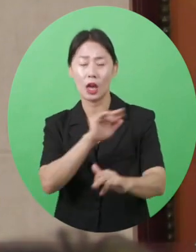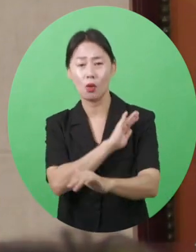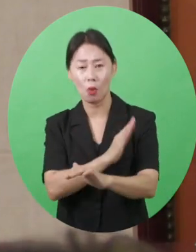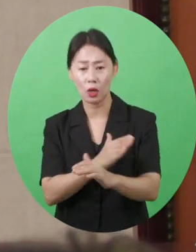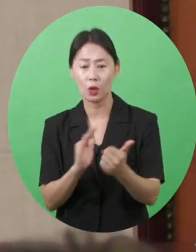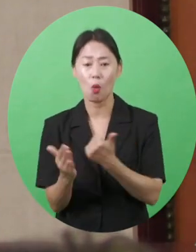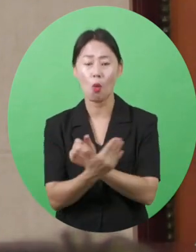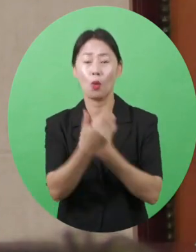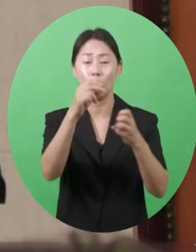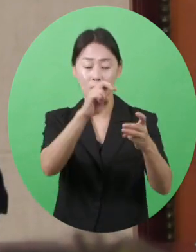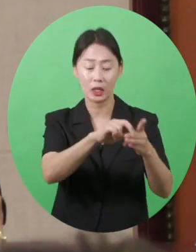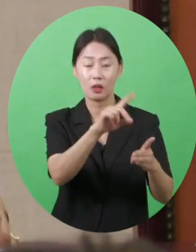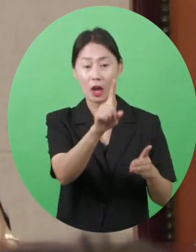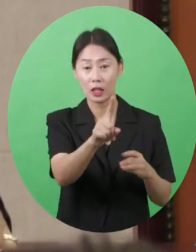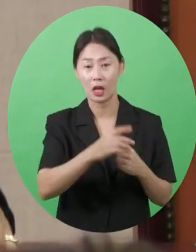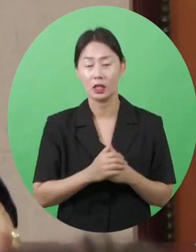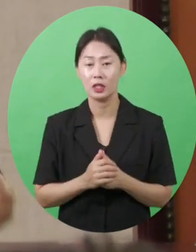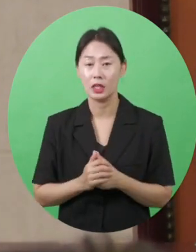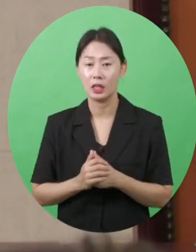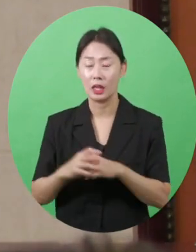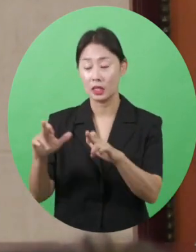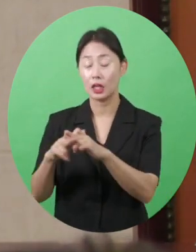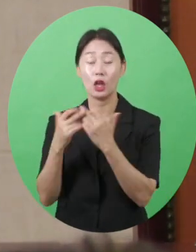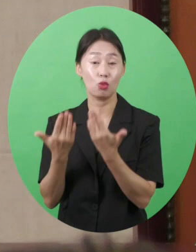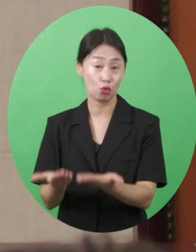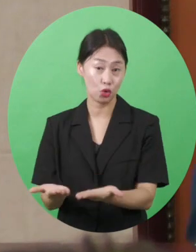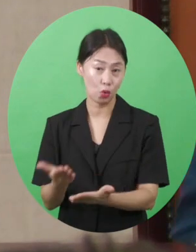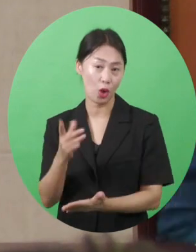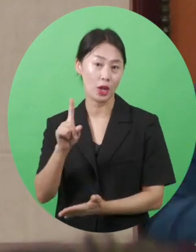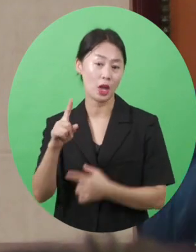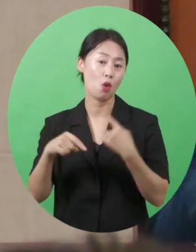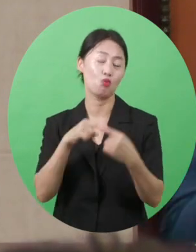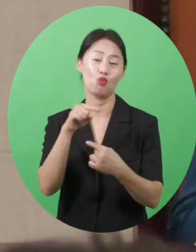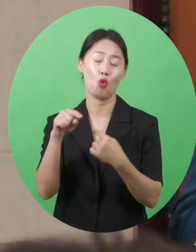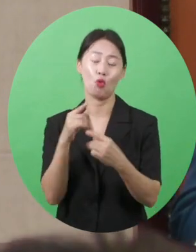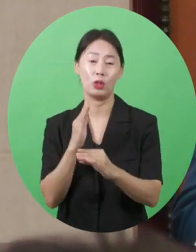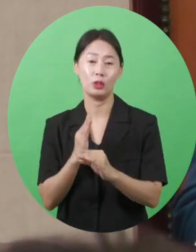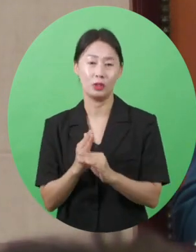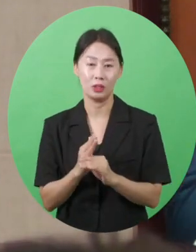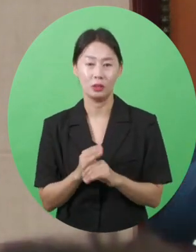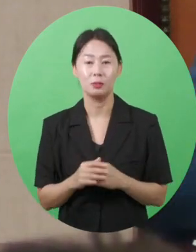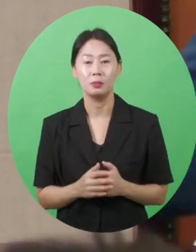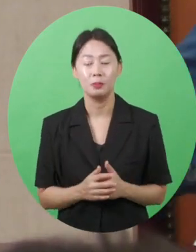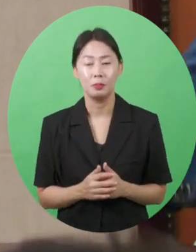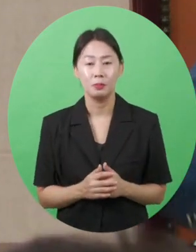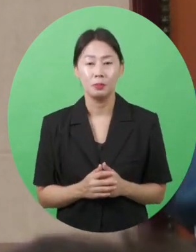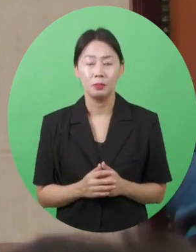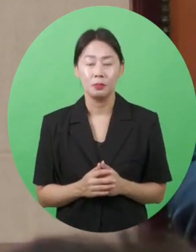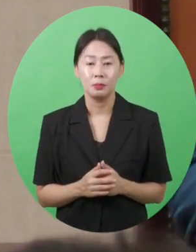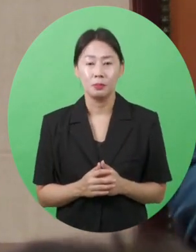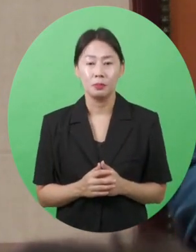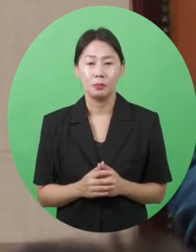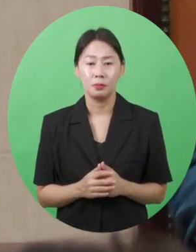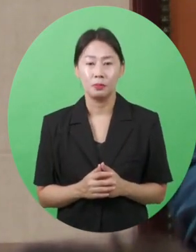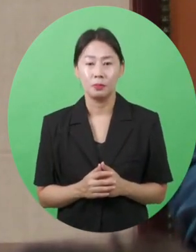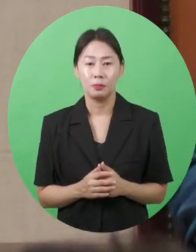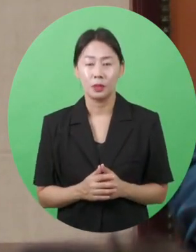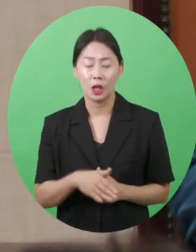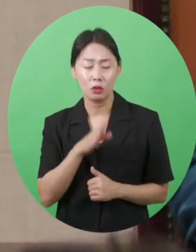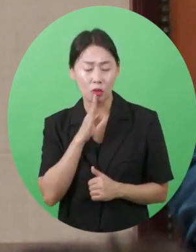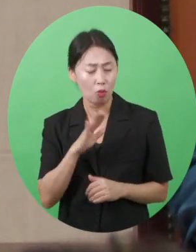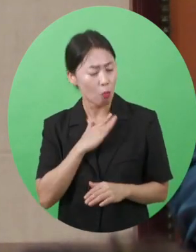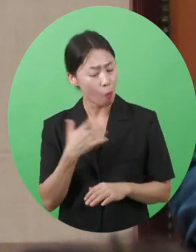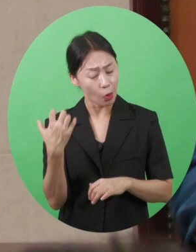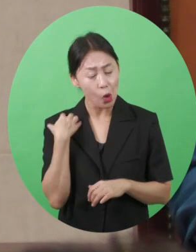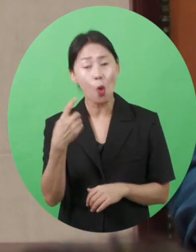한 곳 그리고 우리 장애인 쉼터 한 곳이 운영되고 있는 그런 형편입니다. 실제로 저희가